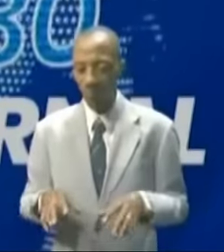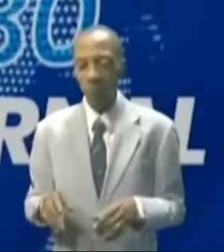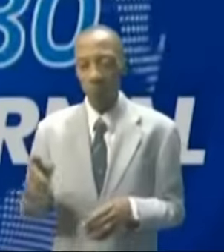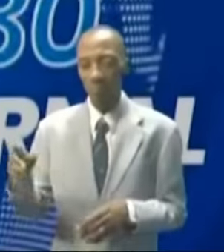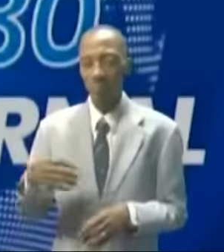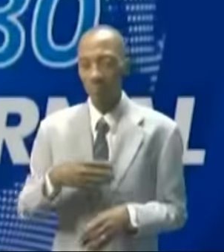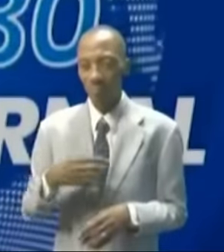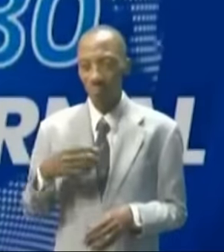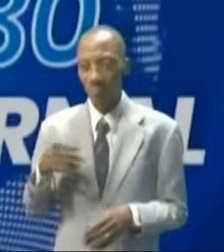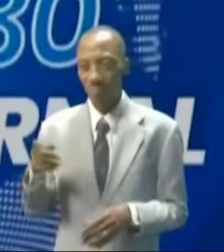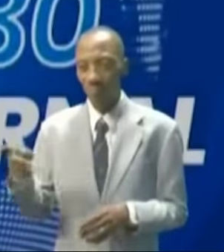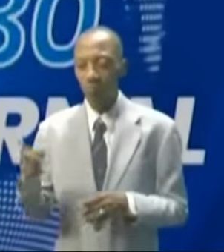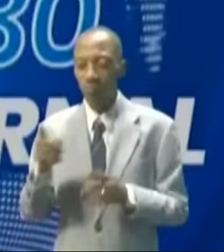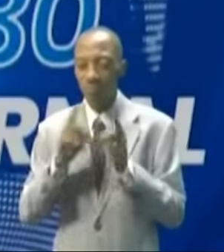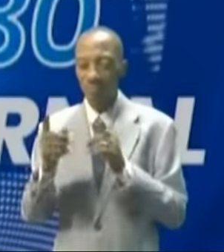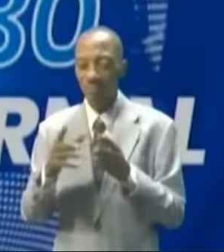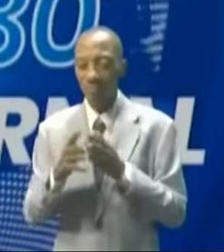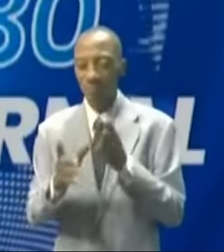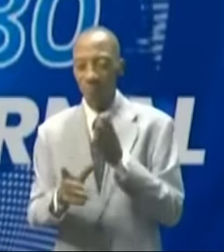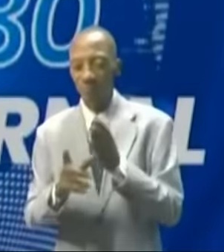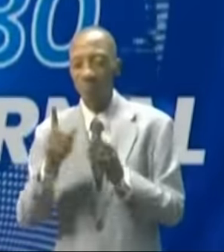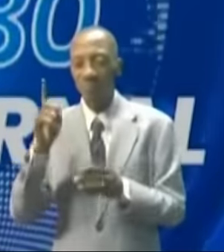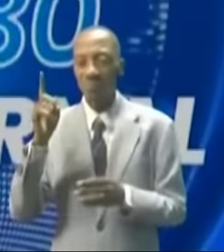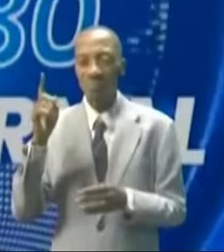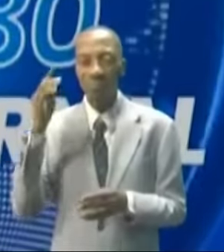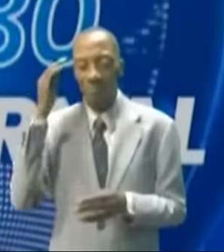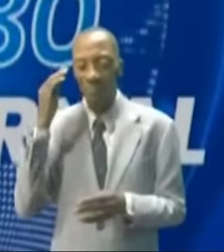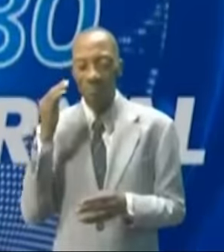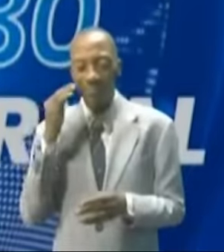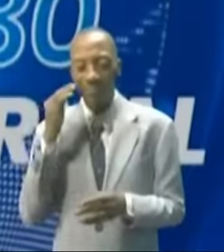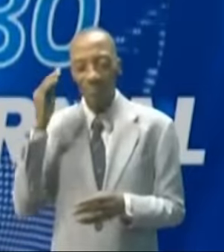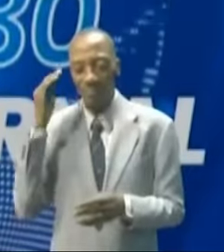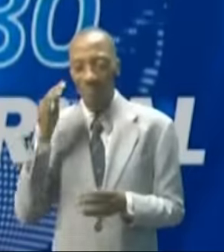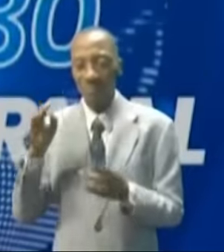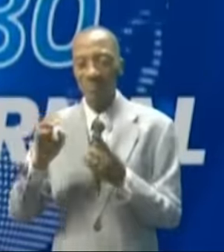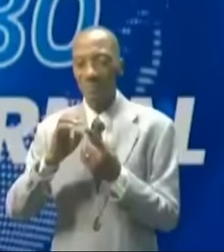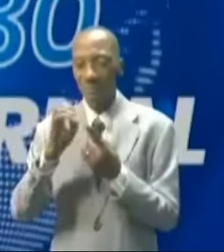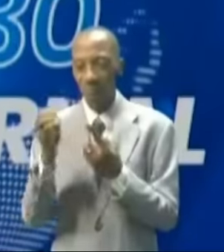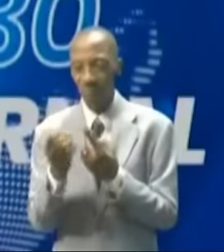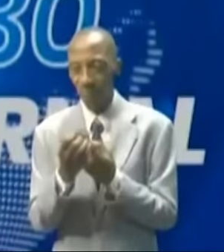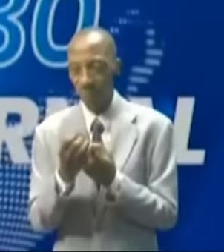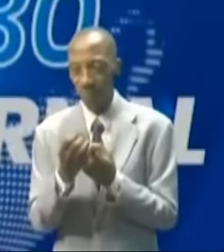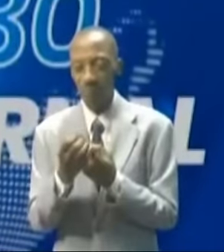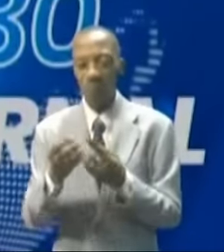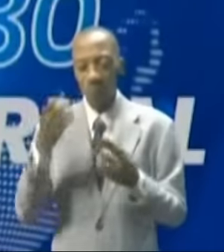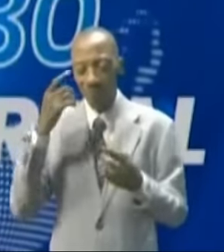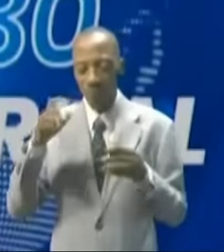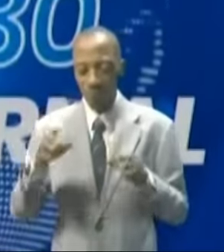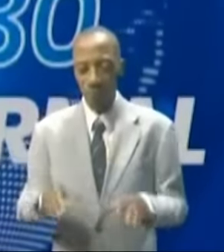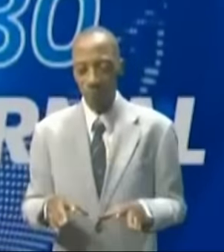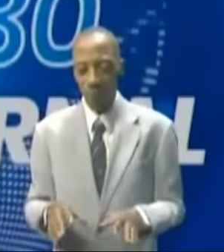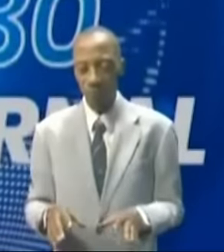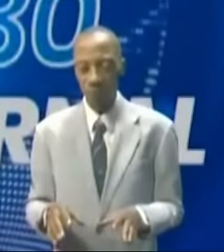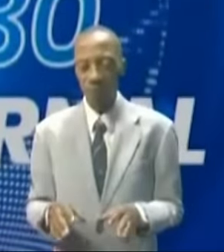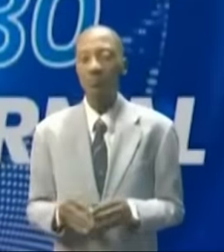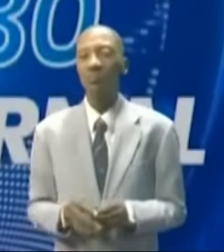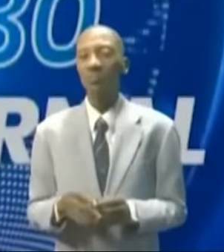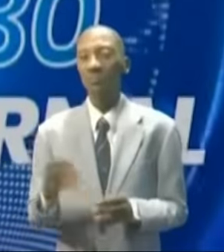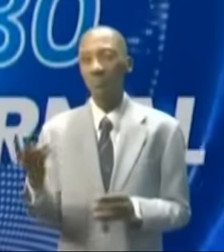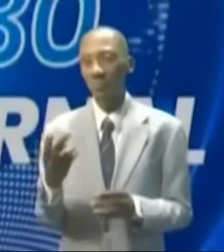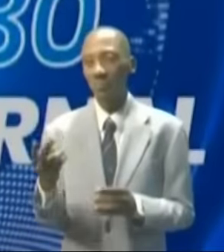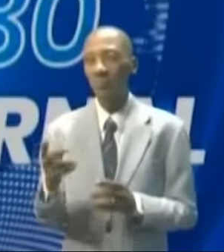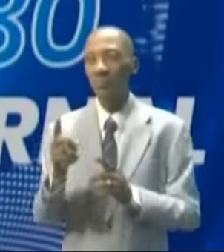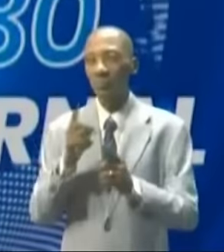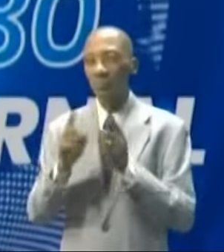la vice-première ministre, ministre de l'Environnement de la République démocratique du Congo, Eve Bazaïba.